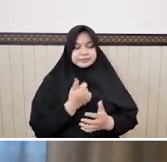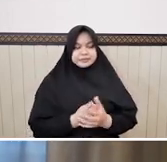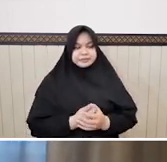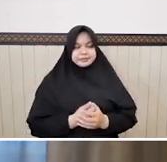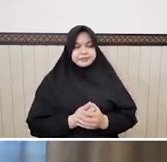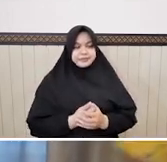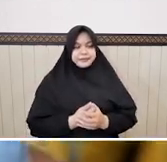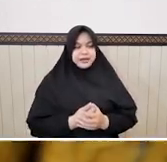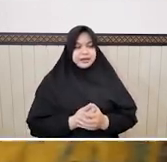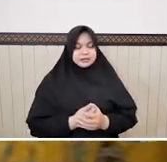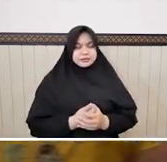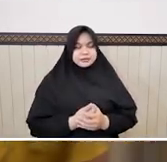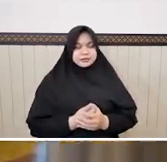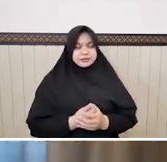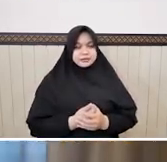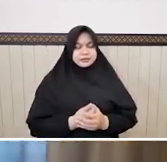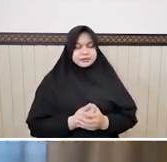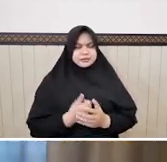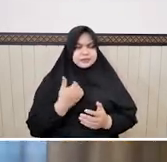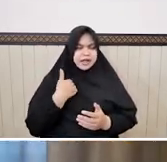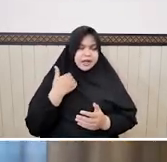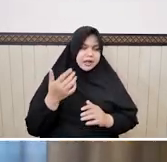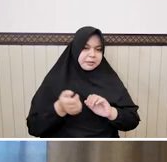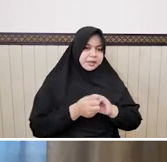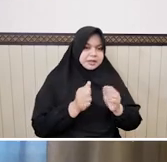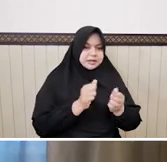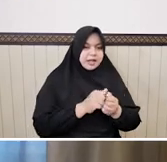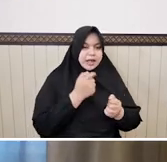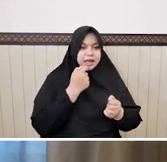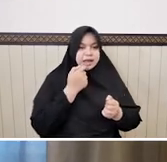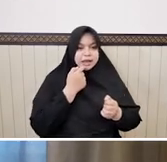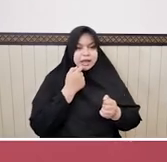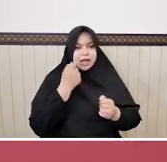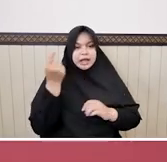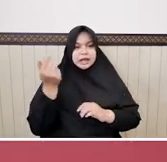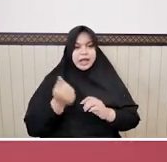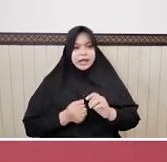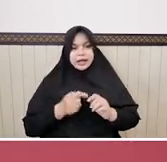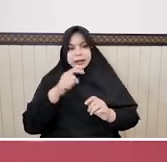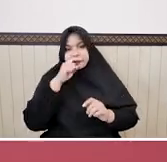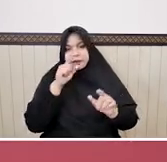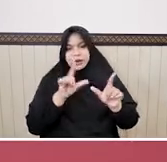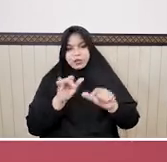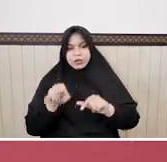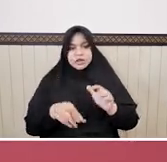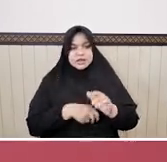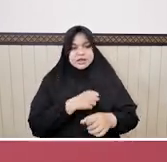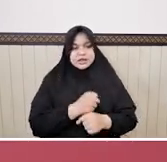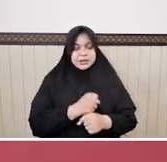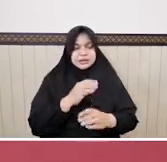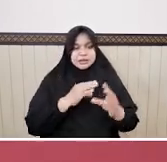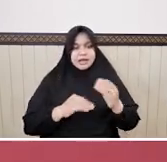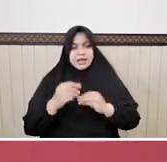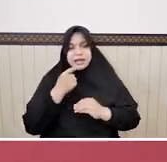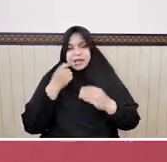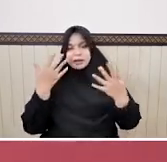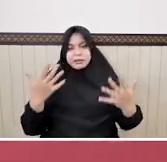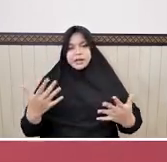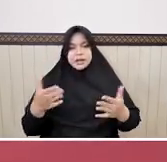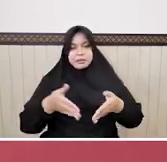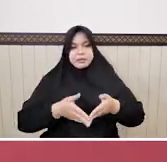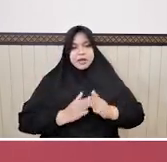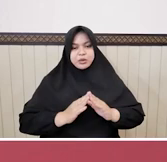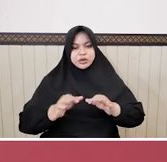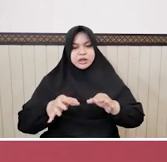ada ada apa ada problem soal anggaran pak wijang juga sudah bicara soal Bagaimana membangun